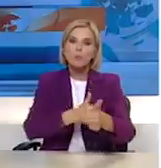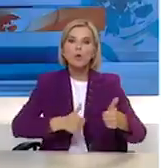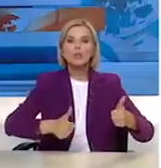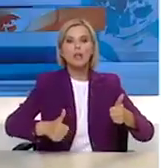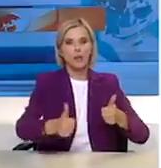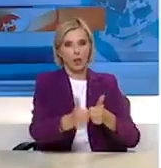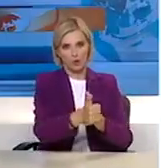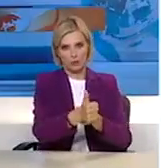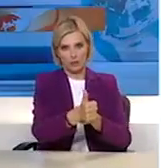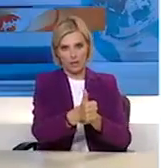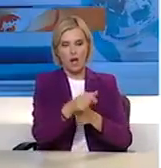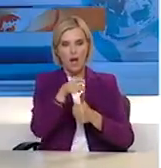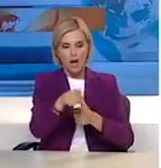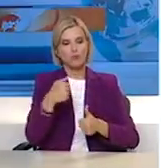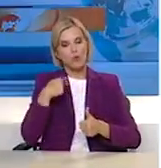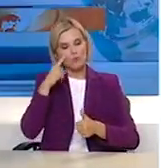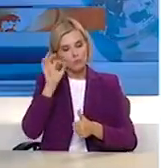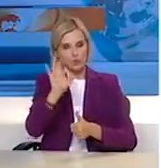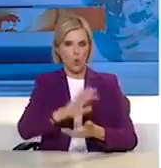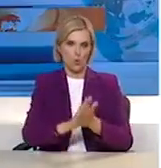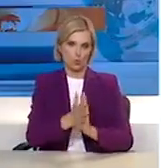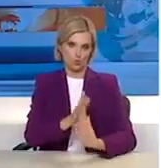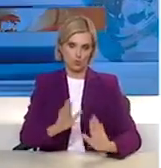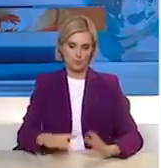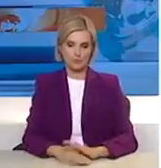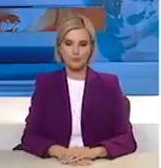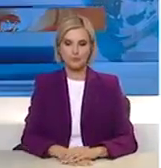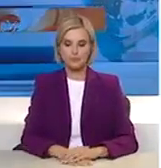και θα παραμείνουν στην πρώτη γραμμή για αυτούς.